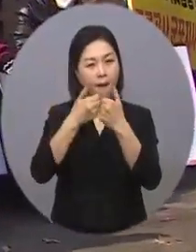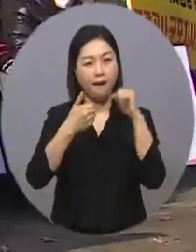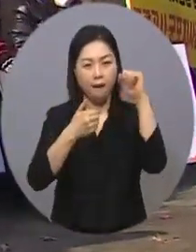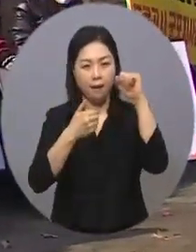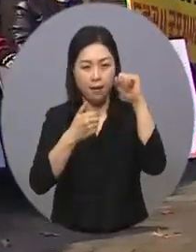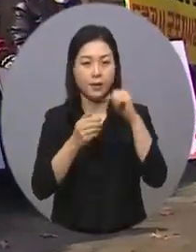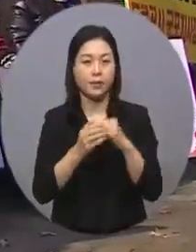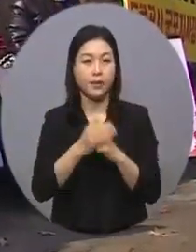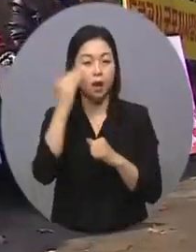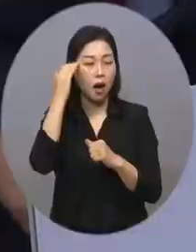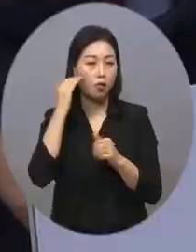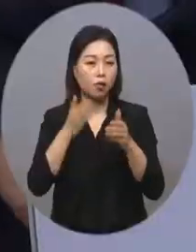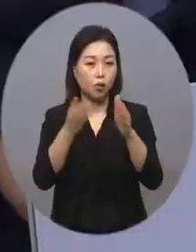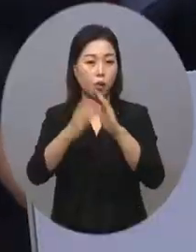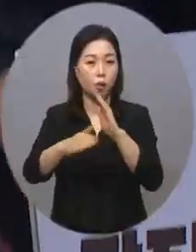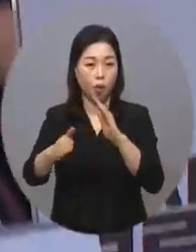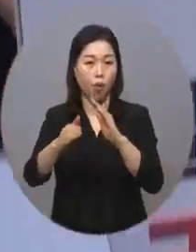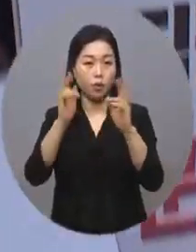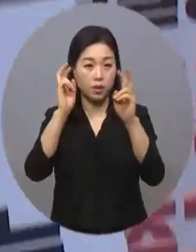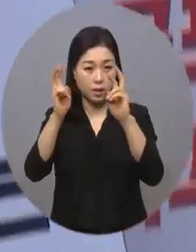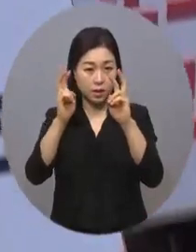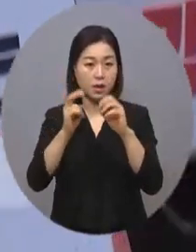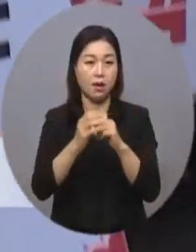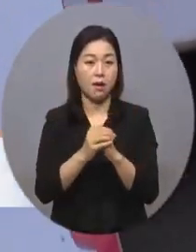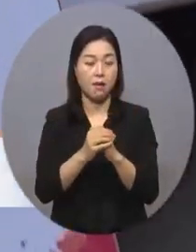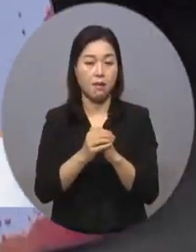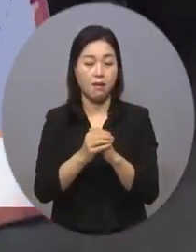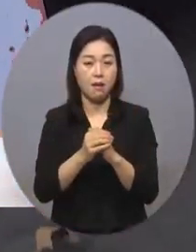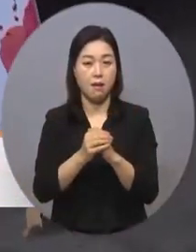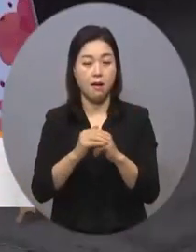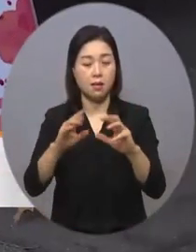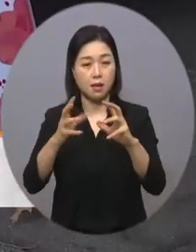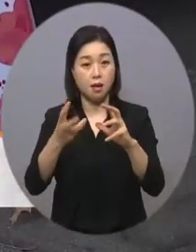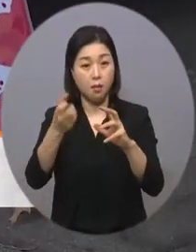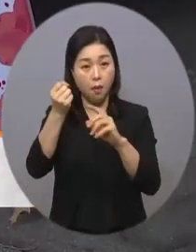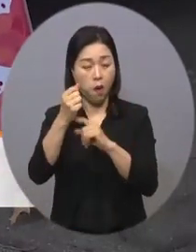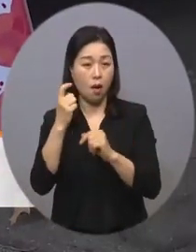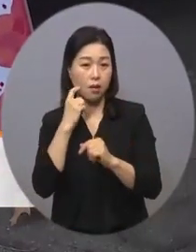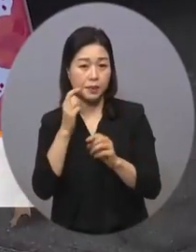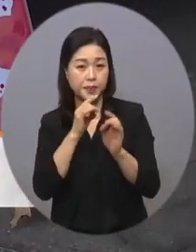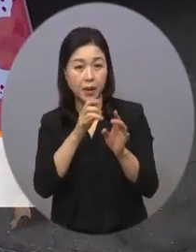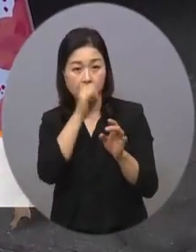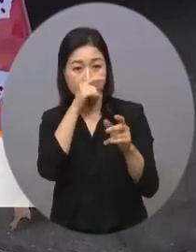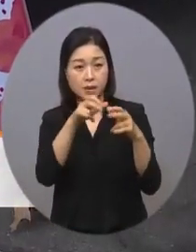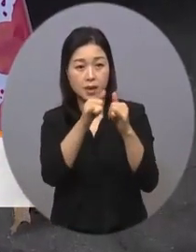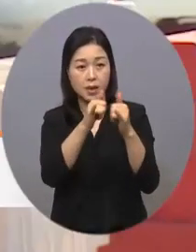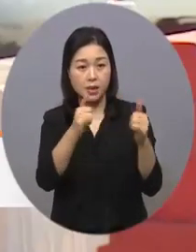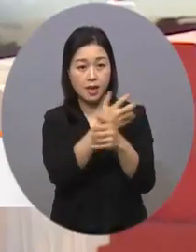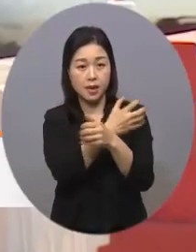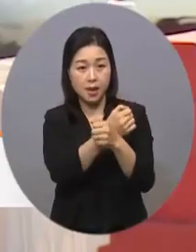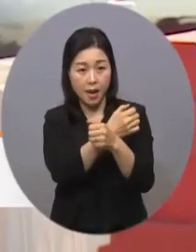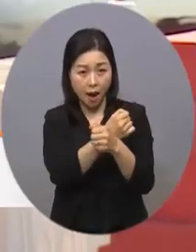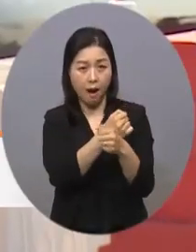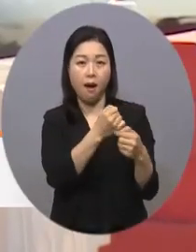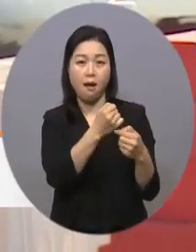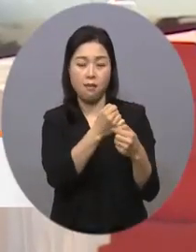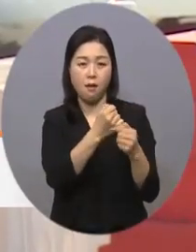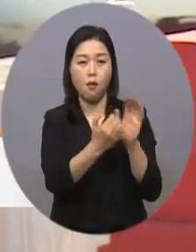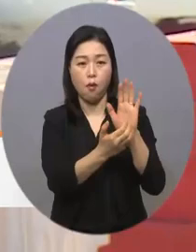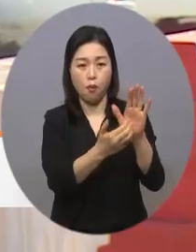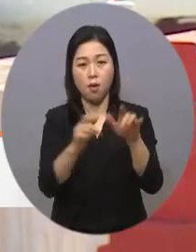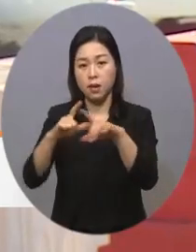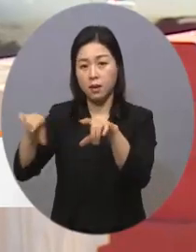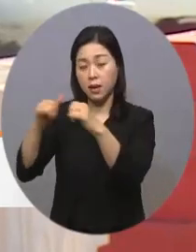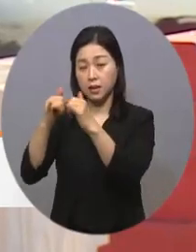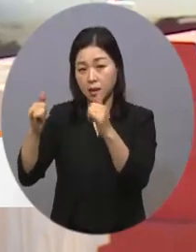이들은 한국도로공사가 국유지 임대 과정에서 거짓 사유로 장애인의 계약 갱신은 거부하고 일반인에게는